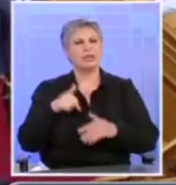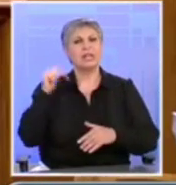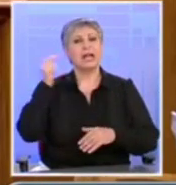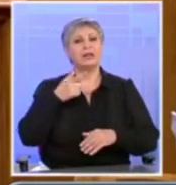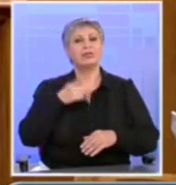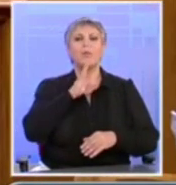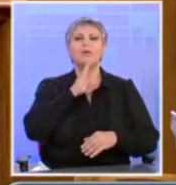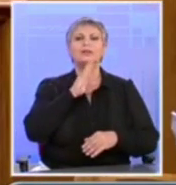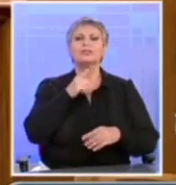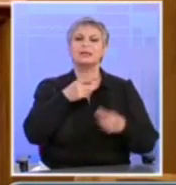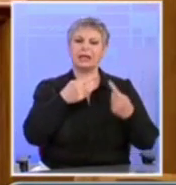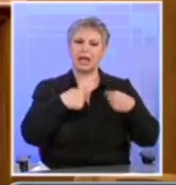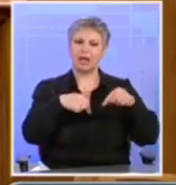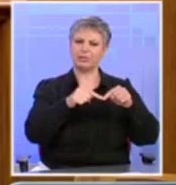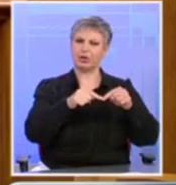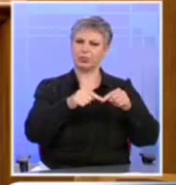της Επιτροπής